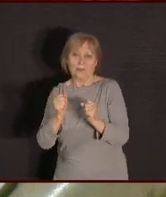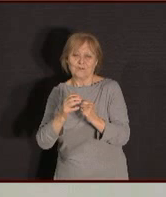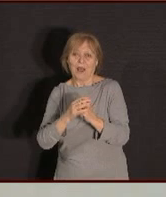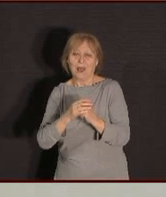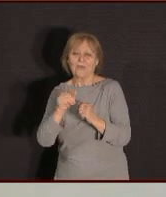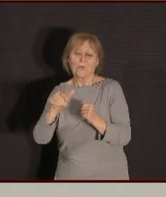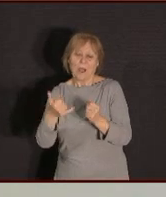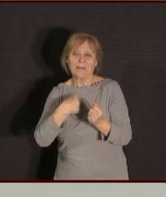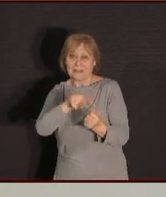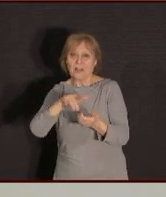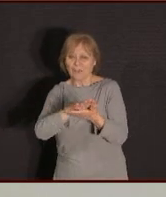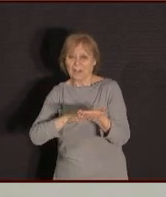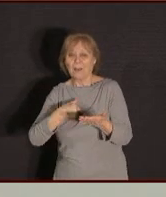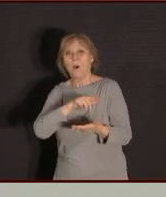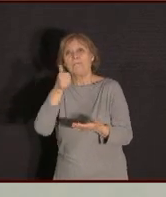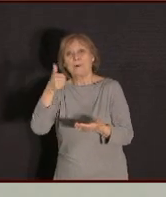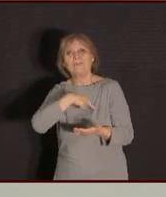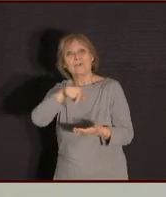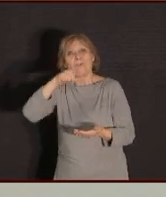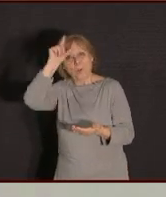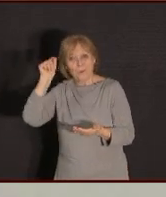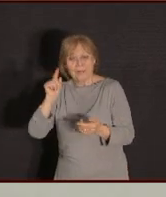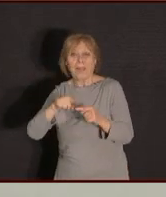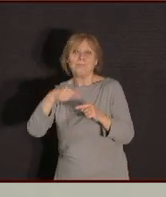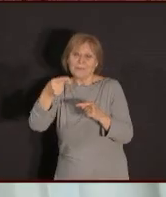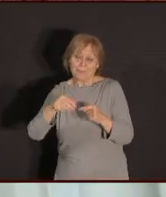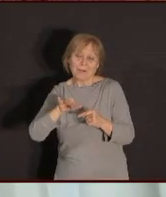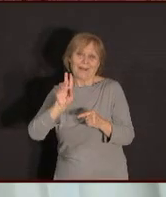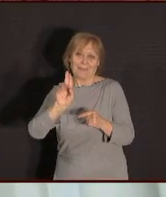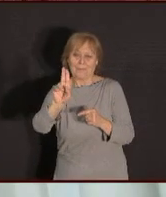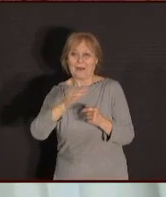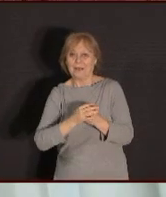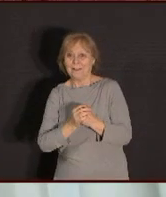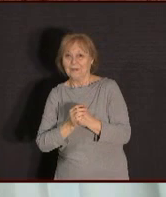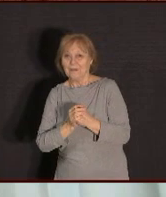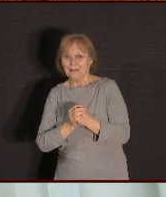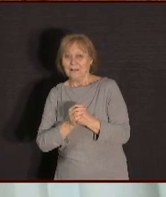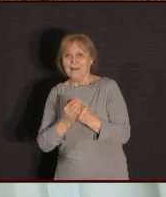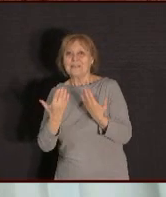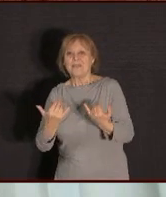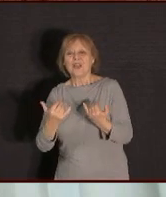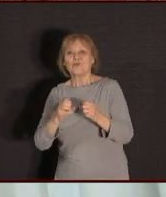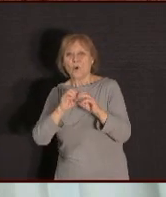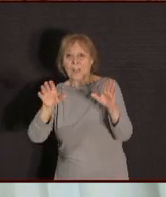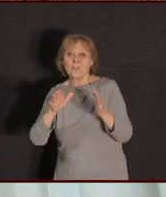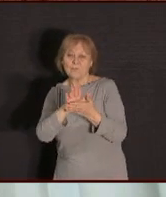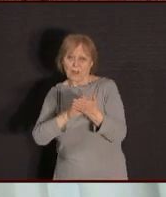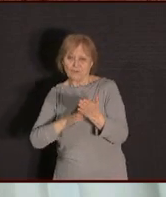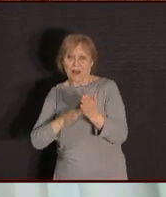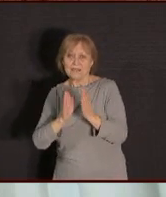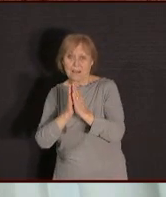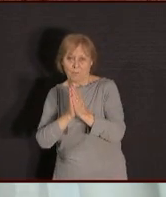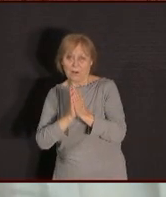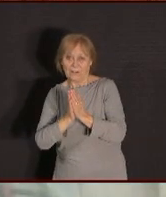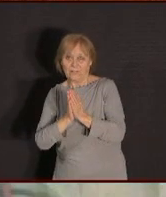smo ljudje in potem gre naprej. Točno tako. Tudi z našo oddajo smo začeli z molitvijo prvenca za